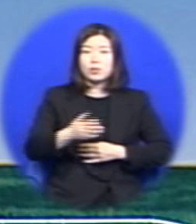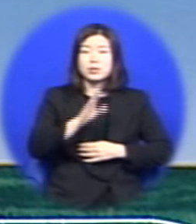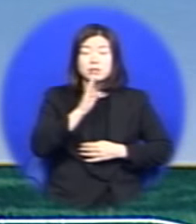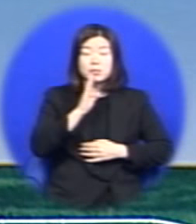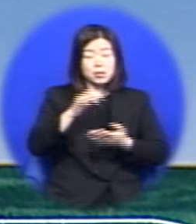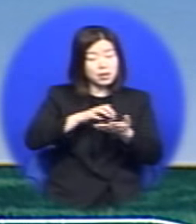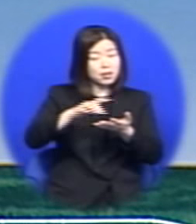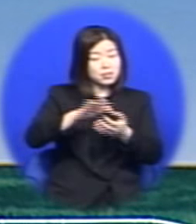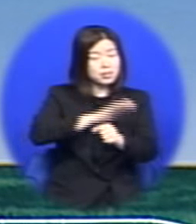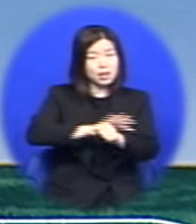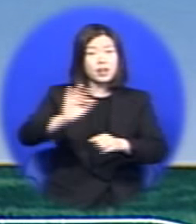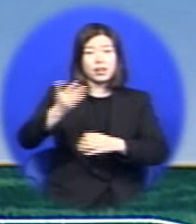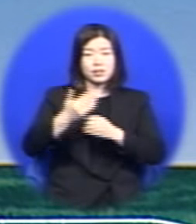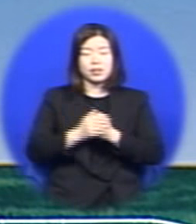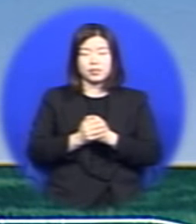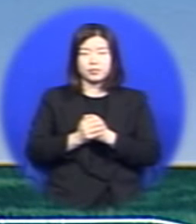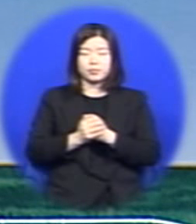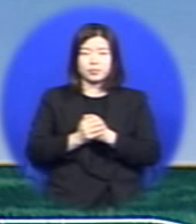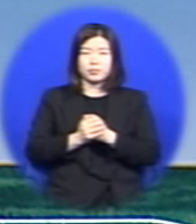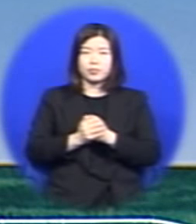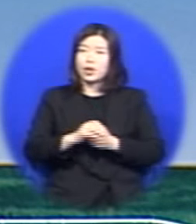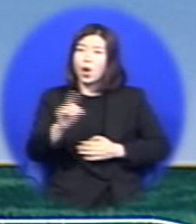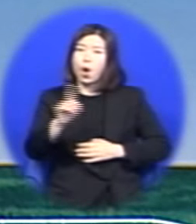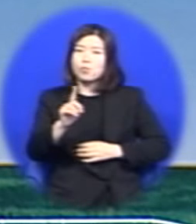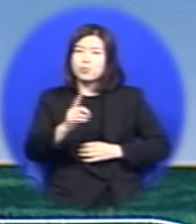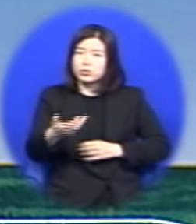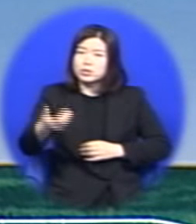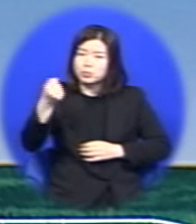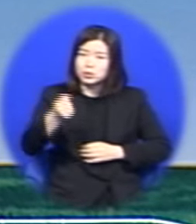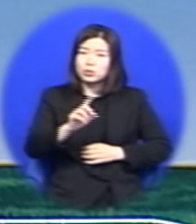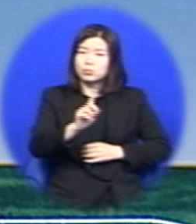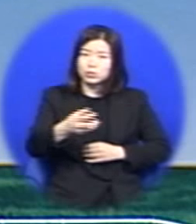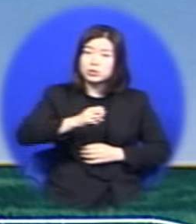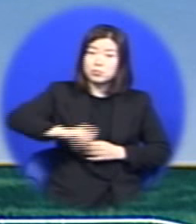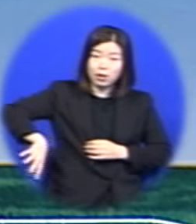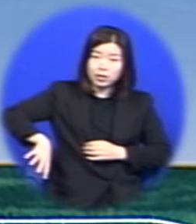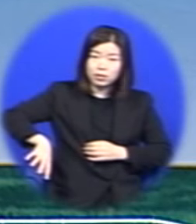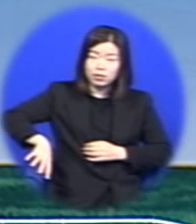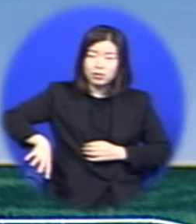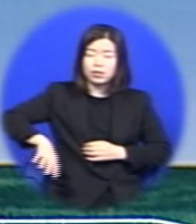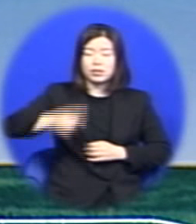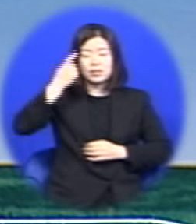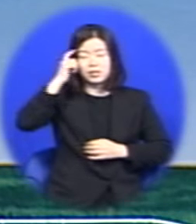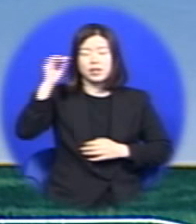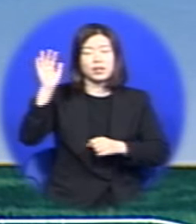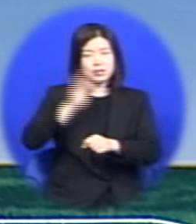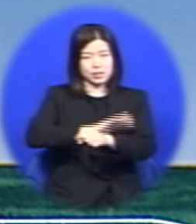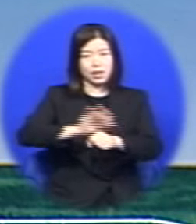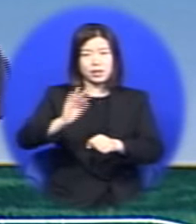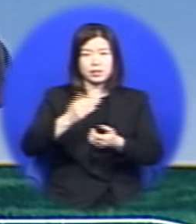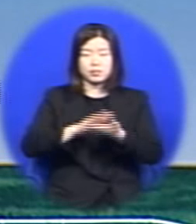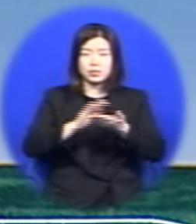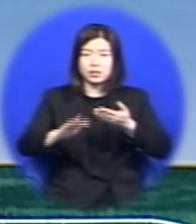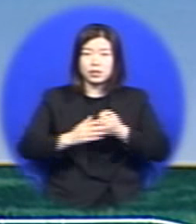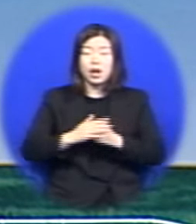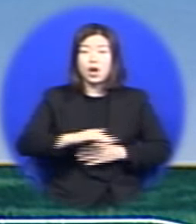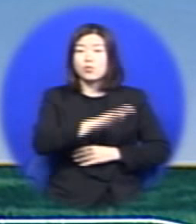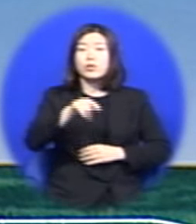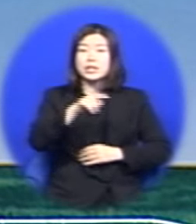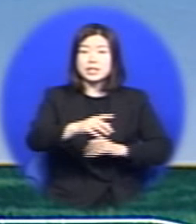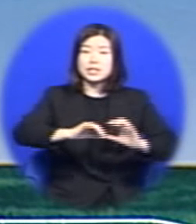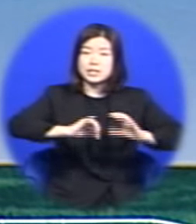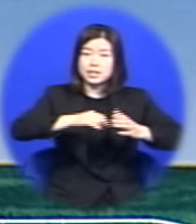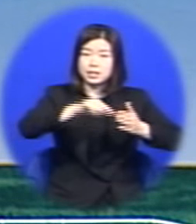잘 하셔야 됩니다. 무엇을 취하고 무엇을 버릴까 하는 것입니다. 여러분, 우리는 이